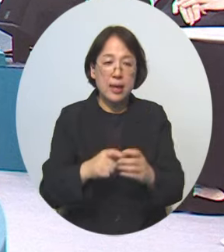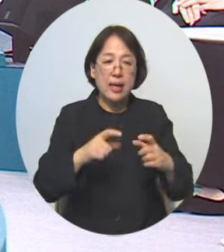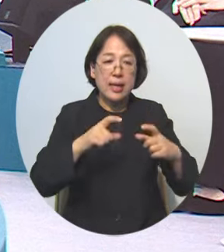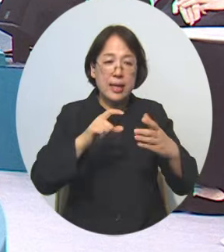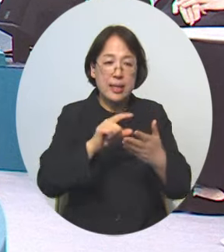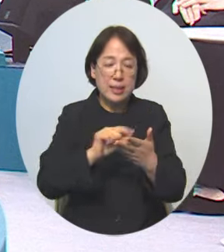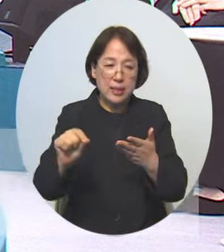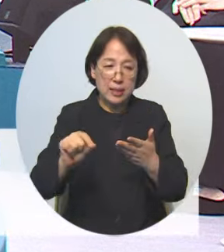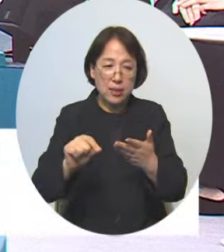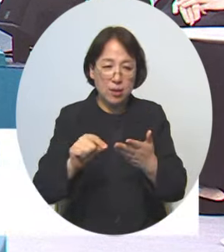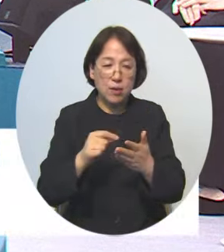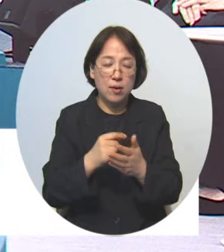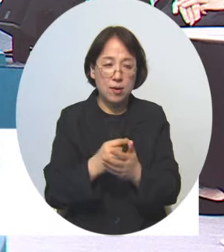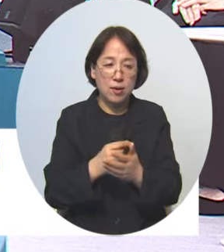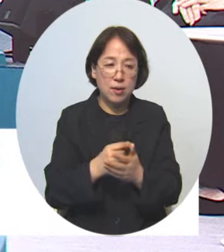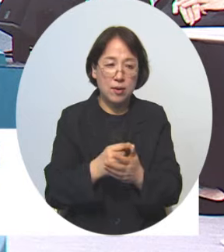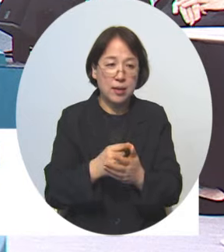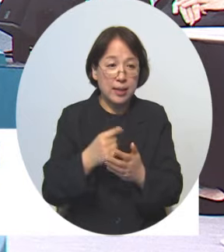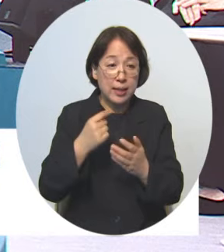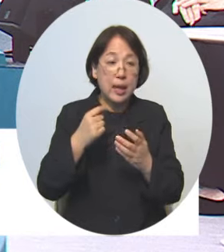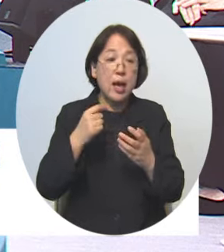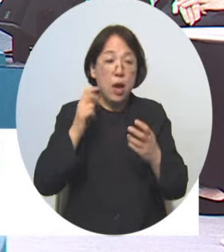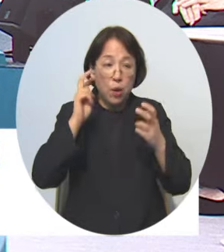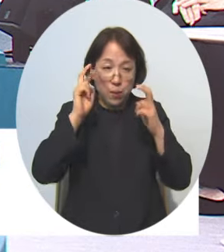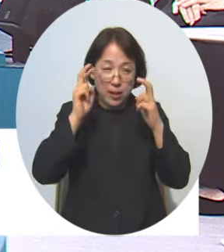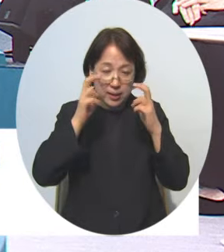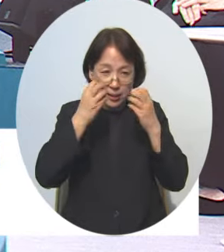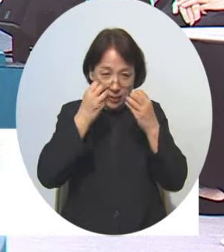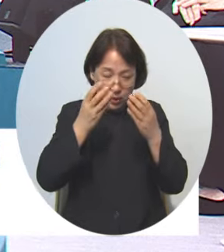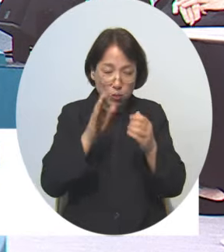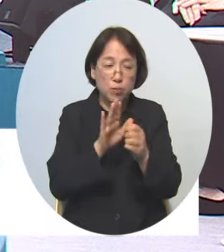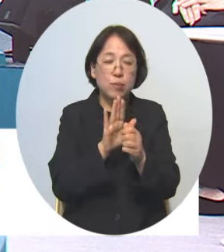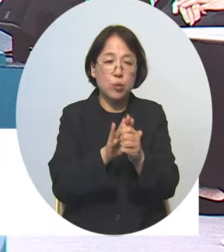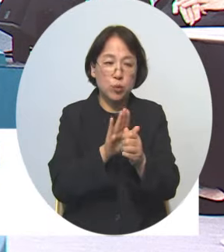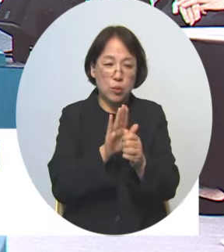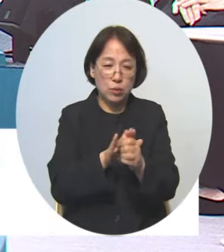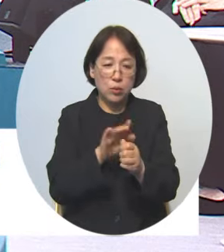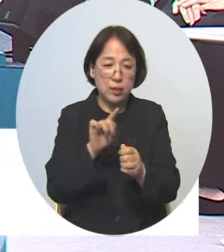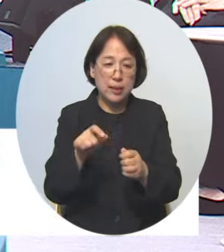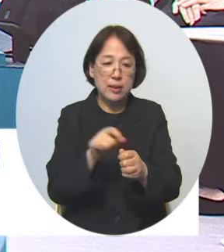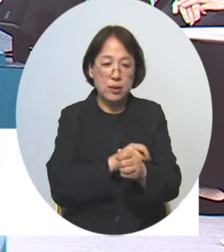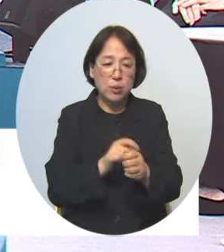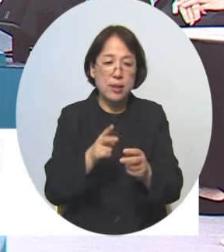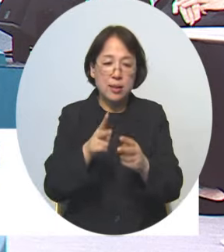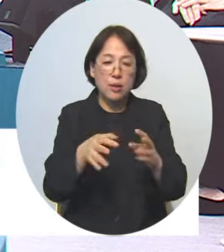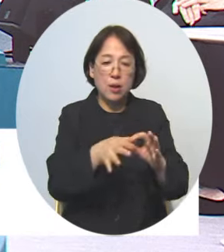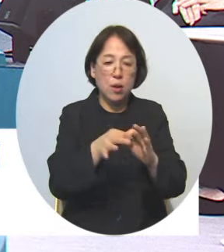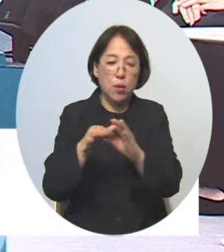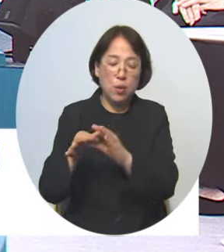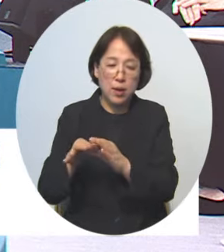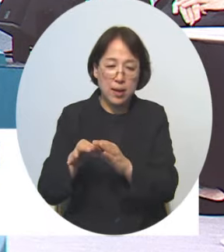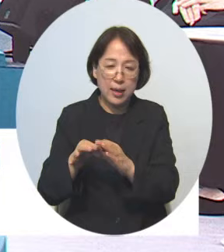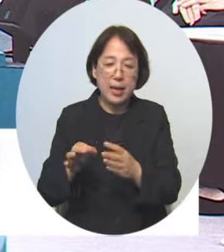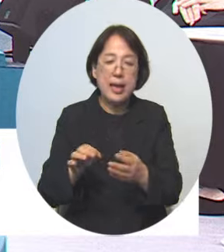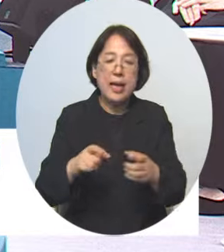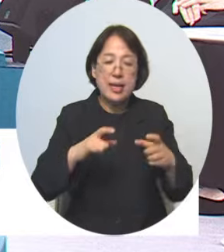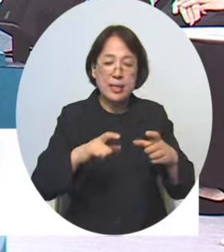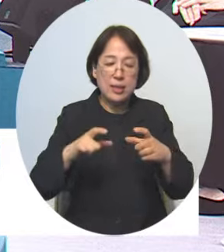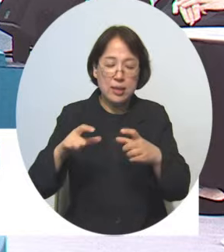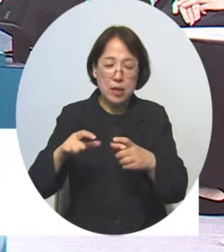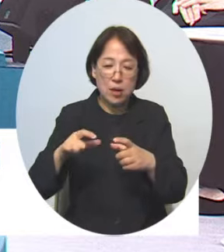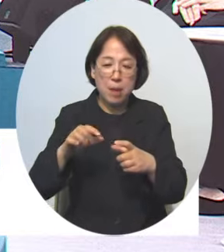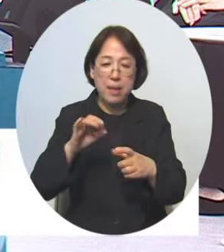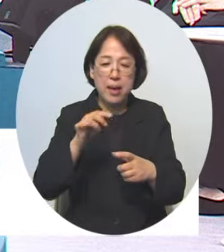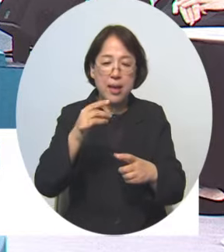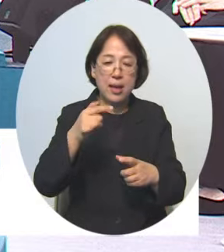인구 위기와 지방 소멸의 대안이라는 판단 아래 이 지역의 특화 산업과 연계한 지역 벤처 투자를 더욱